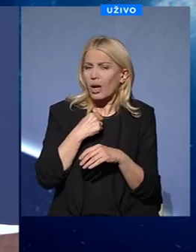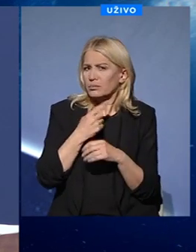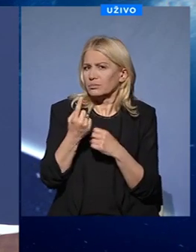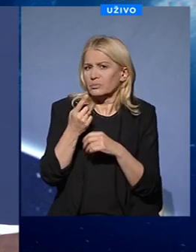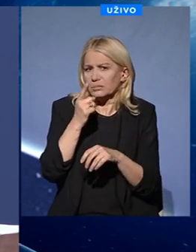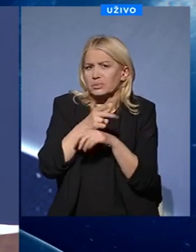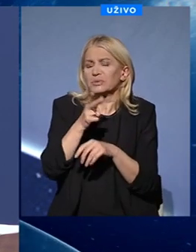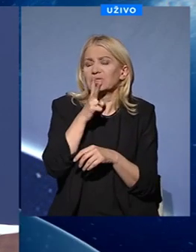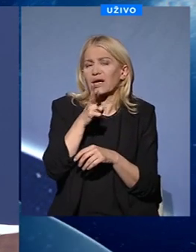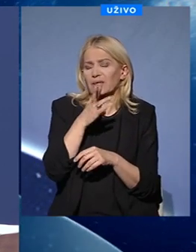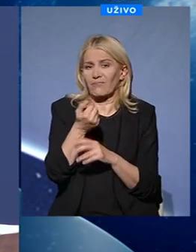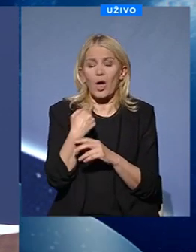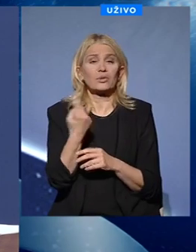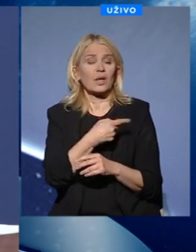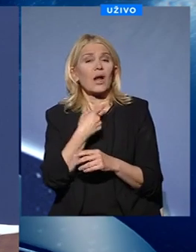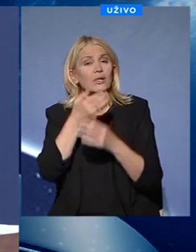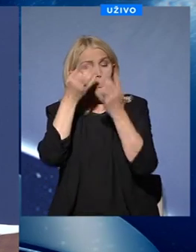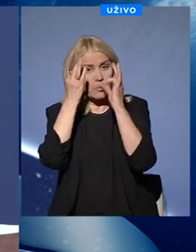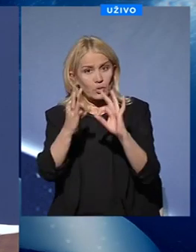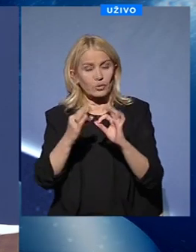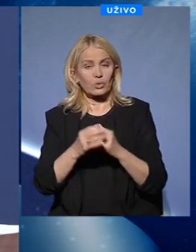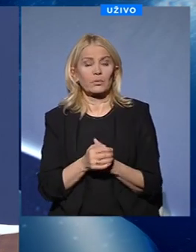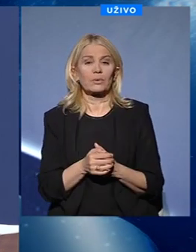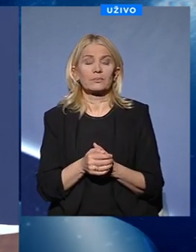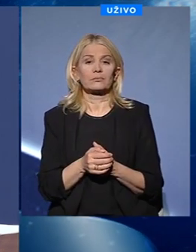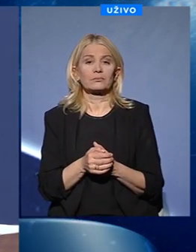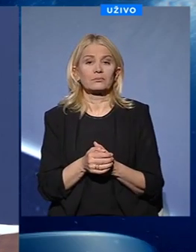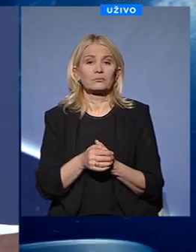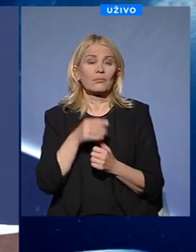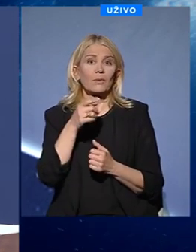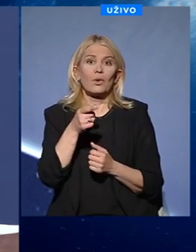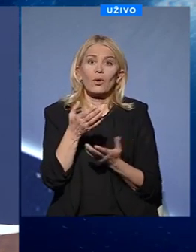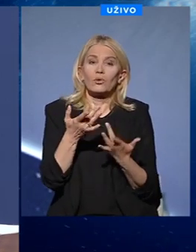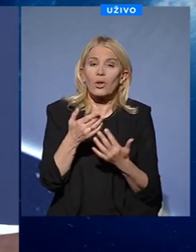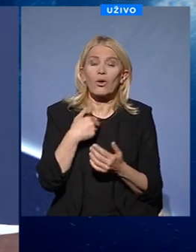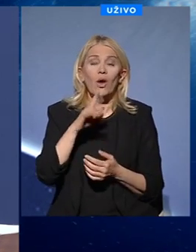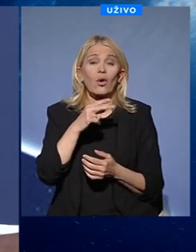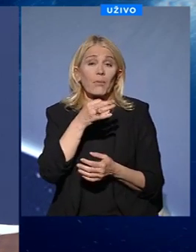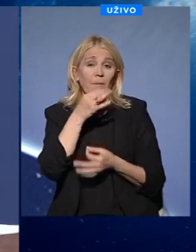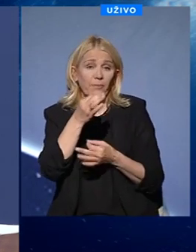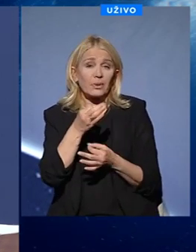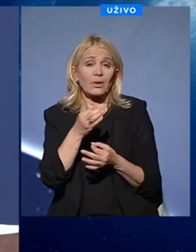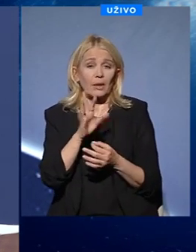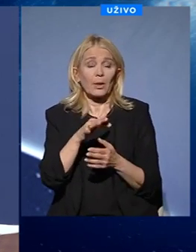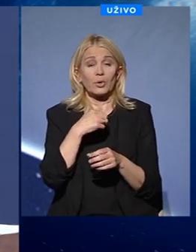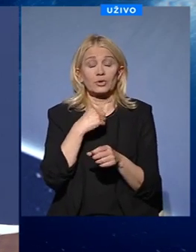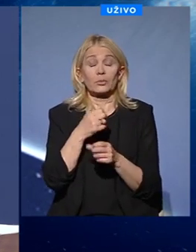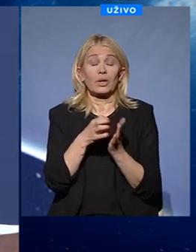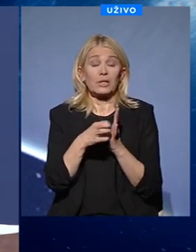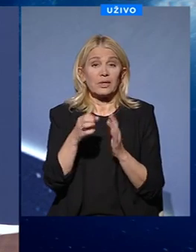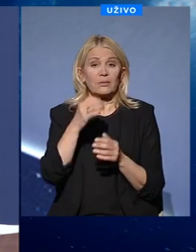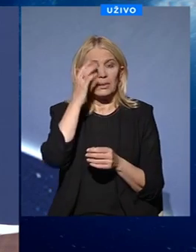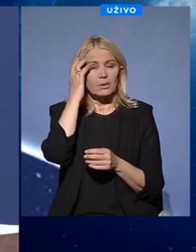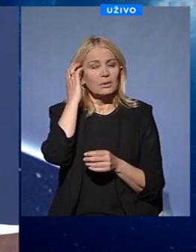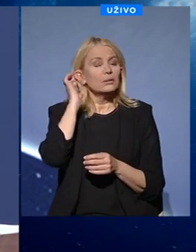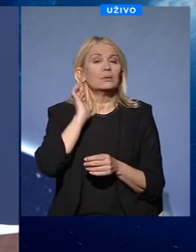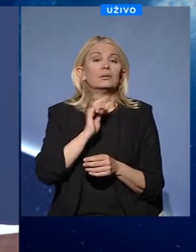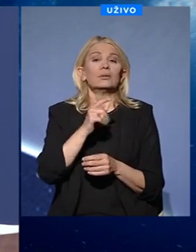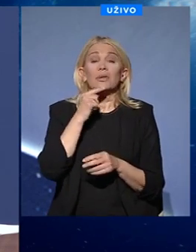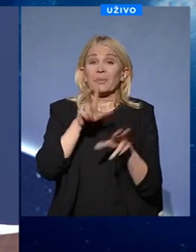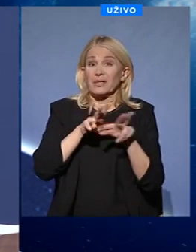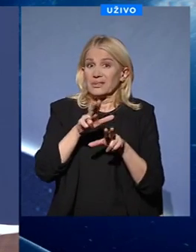koja zahteva od nas da ih poštujemo. Eto, toliko ako imate pitanja. Hvala ministru Lončaru. Možemo